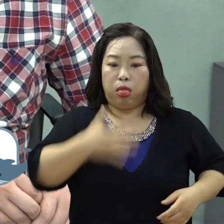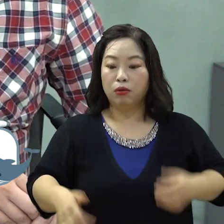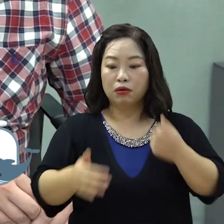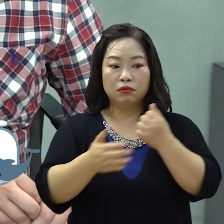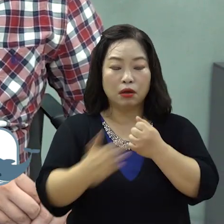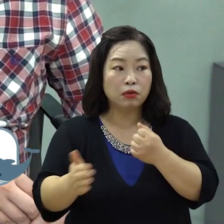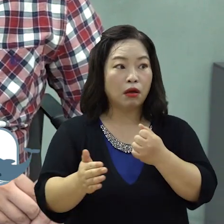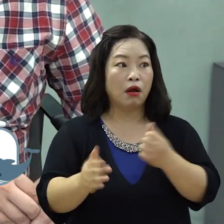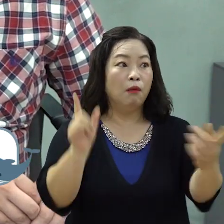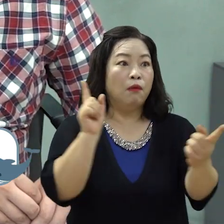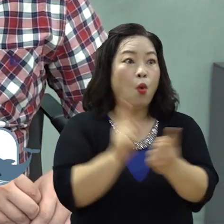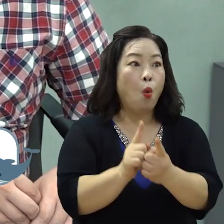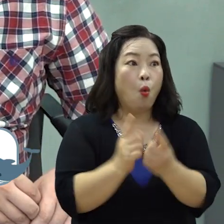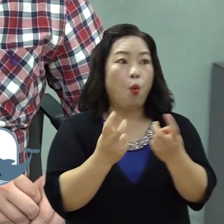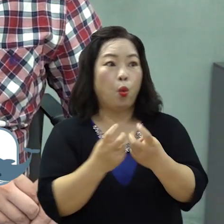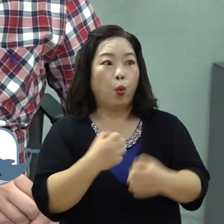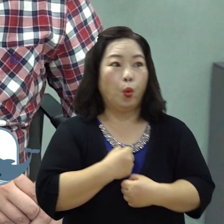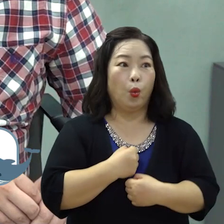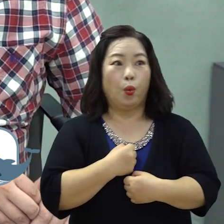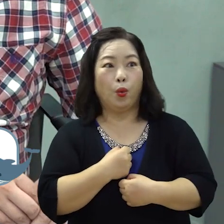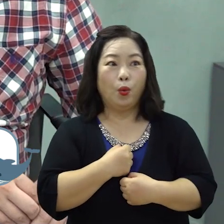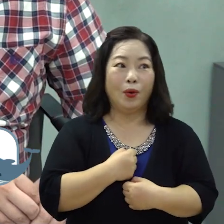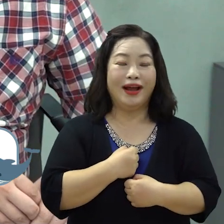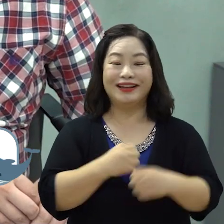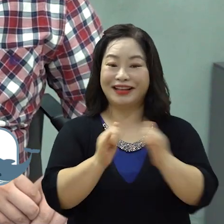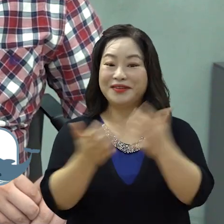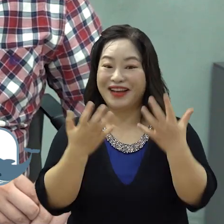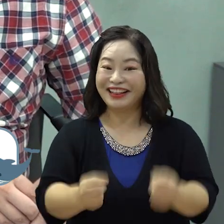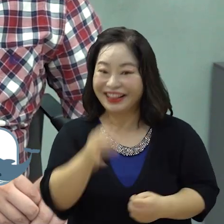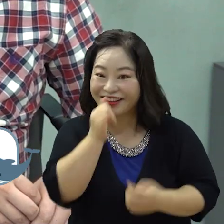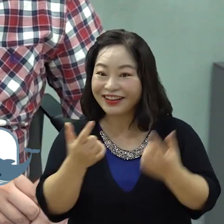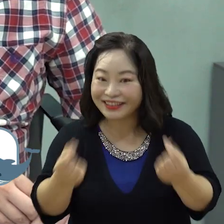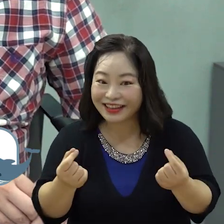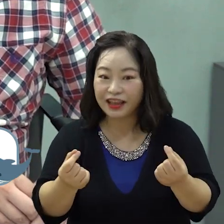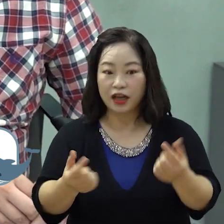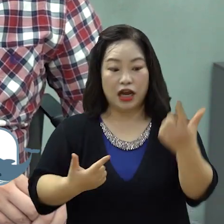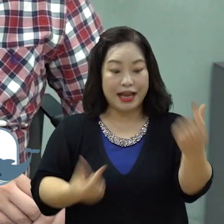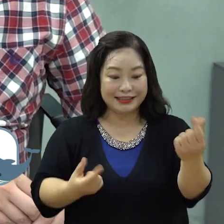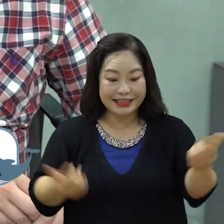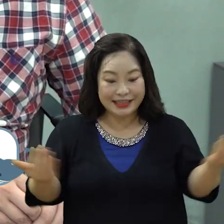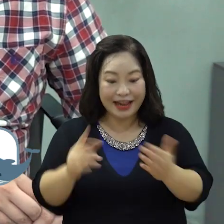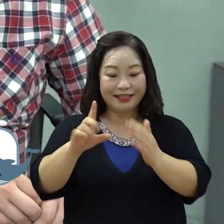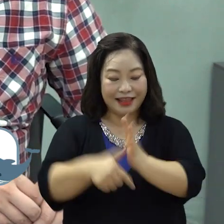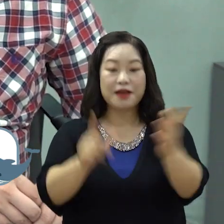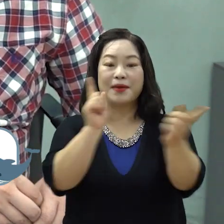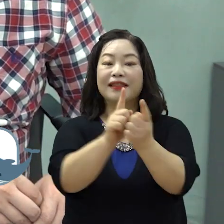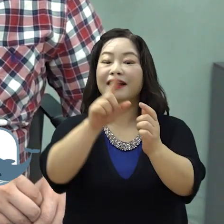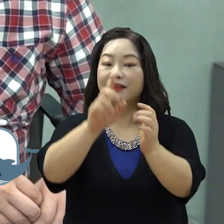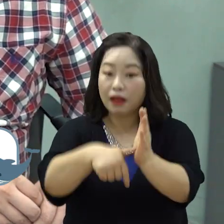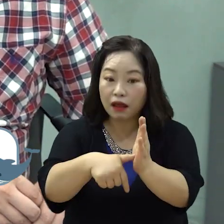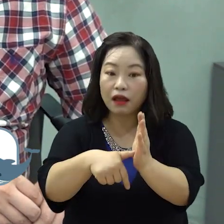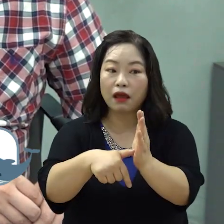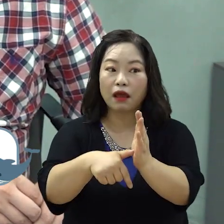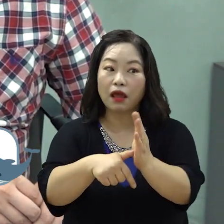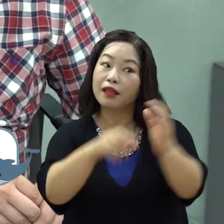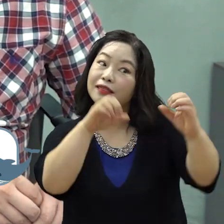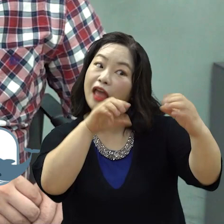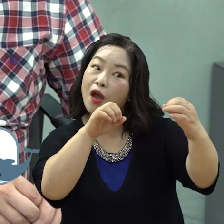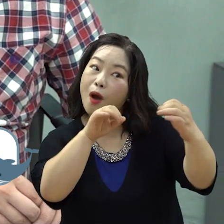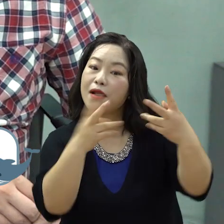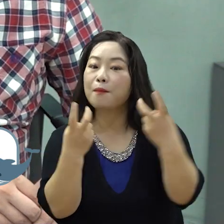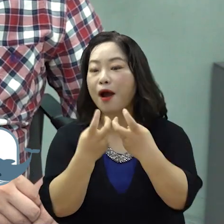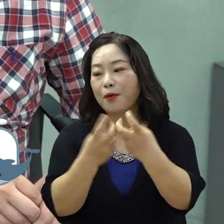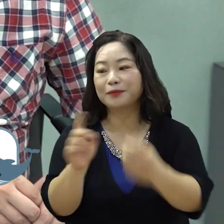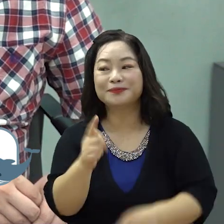없어서 자폐인을 만나면 막 조심해야 되나 이런 것들을 걱정하는 분들이 많이 계세요. 같이 일할 때나 만났을 때 자폐 당사자와 어떻게